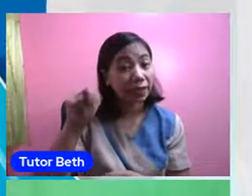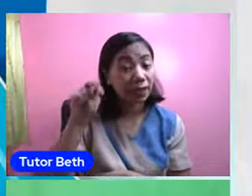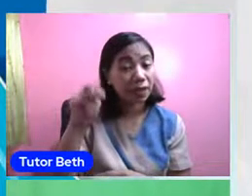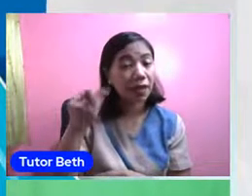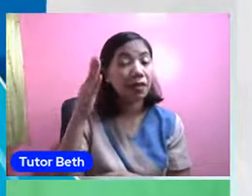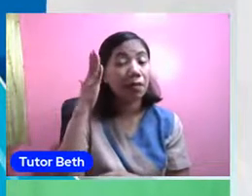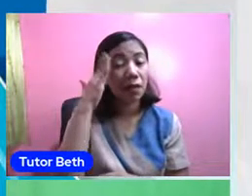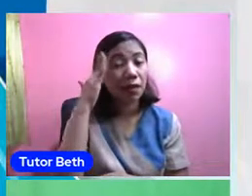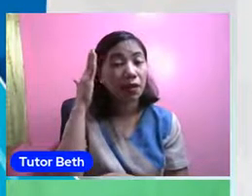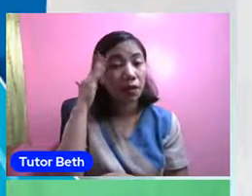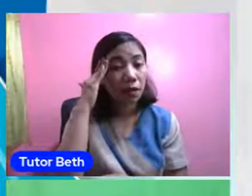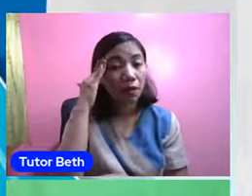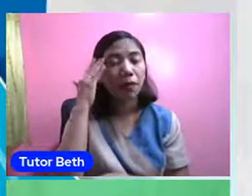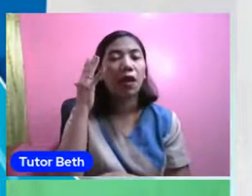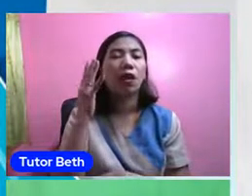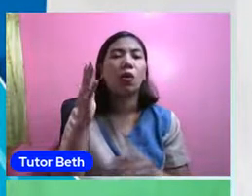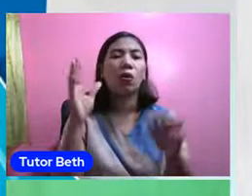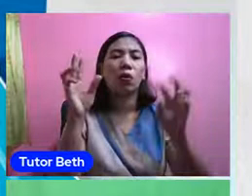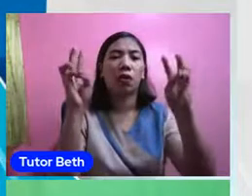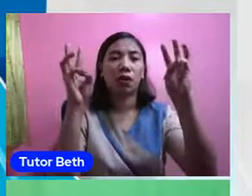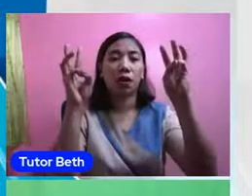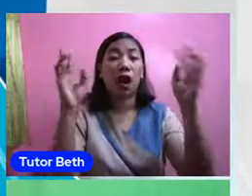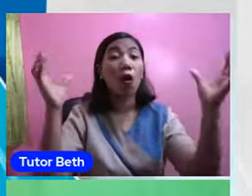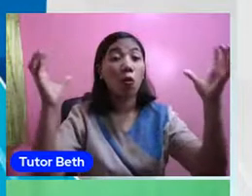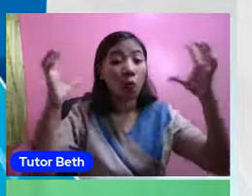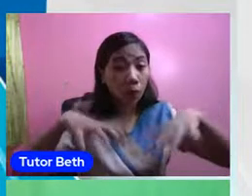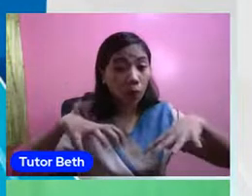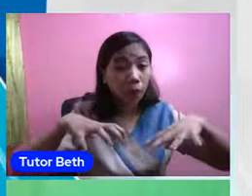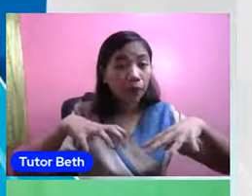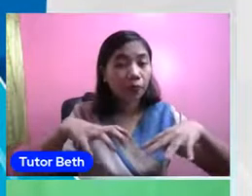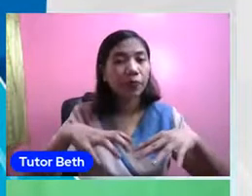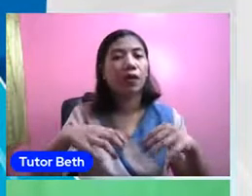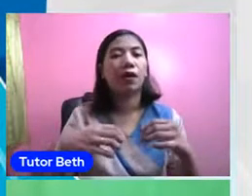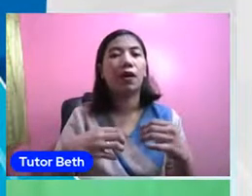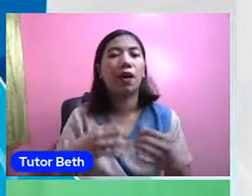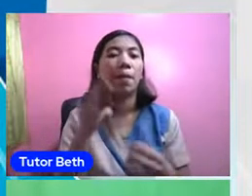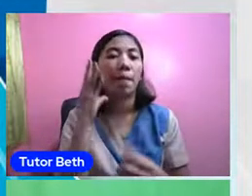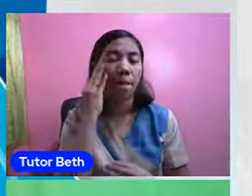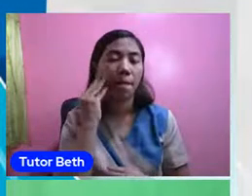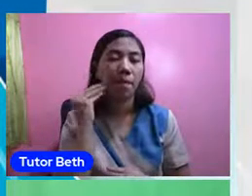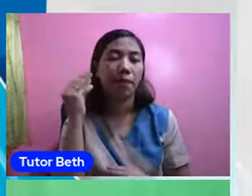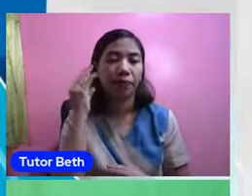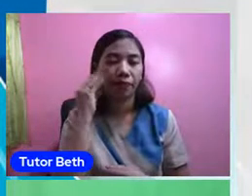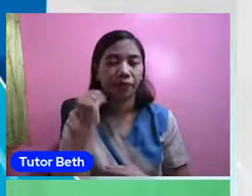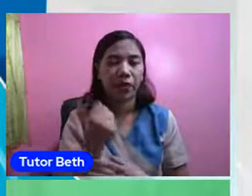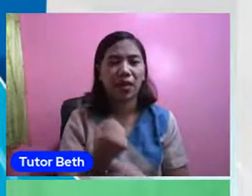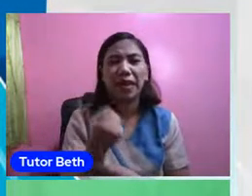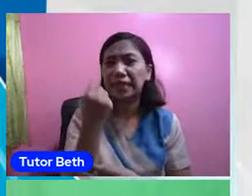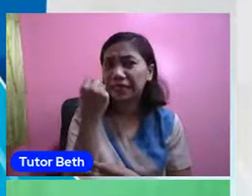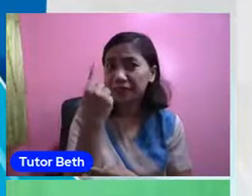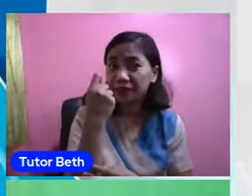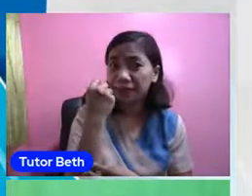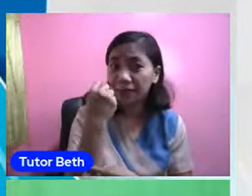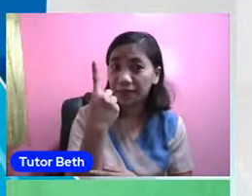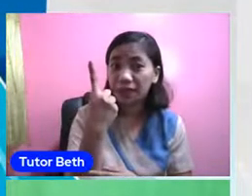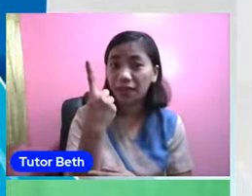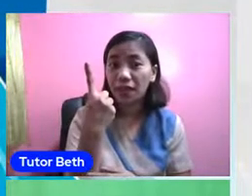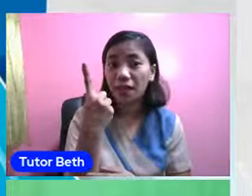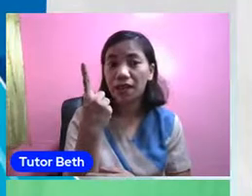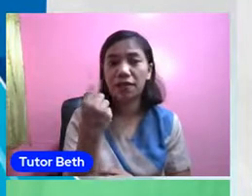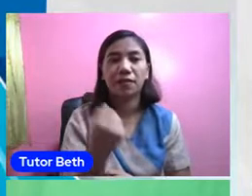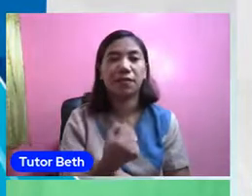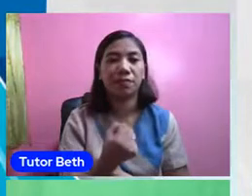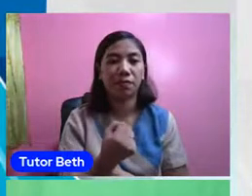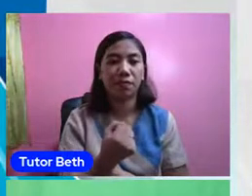nararanasan natin. Okay. Naintindihan ba ang ating mahalagang konsepto ng ating aralin? Okay.